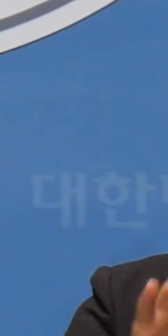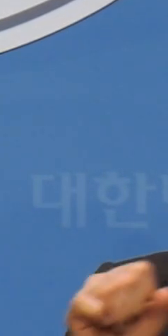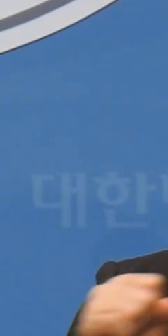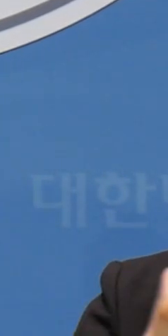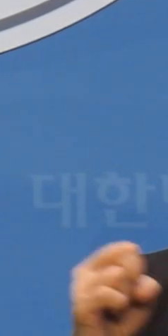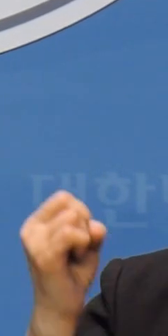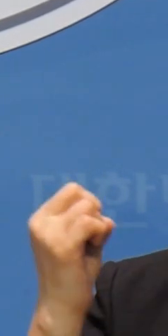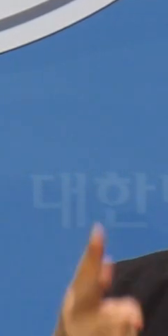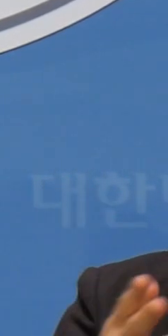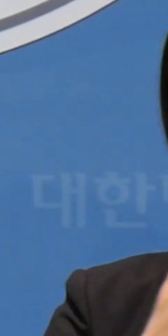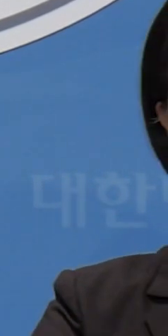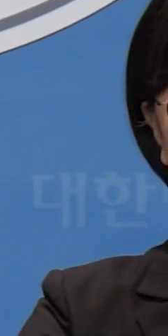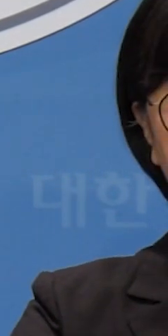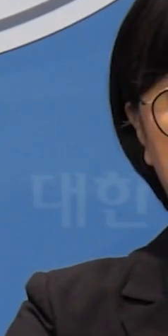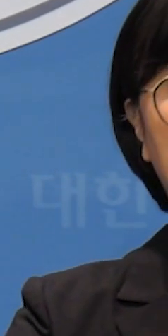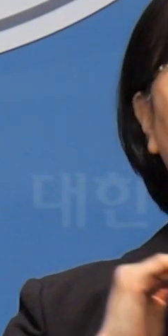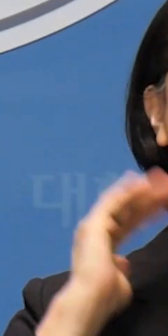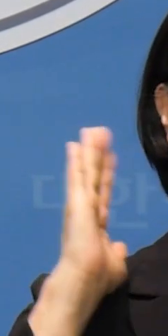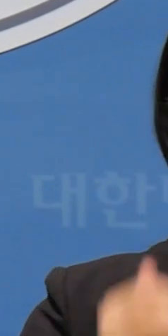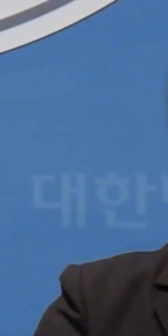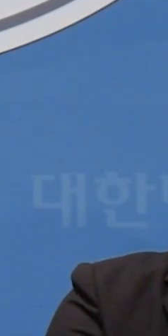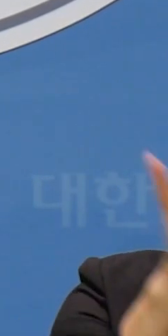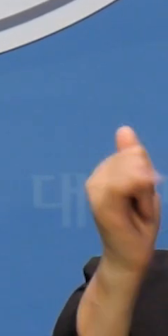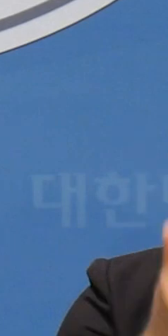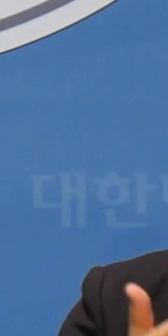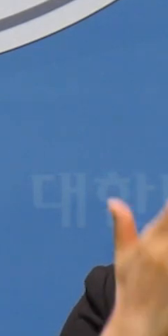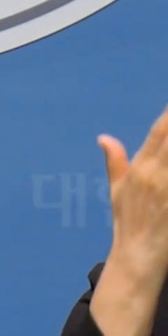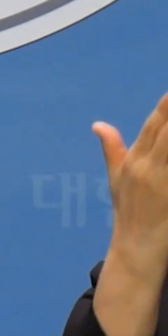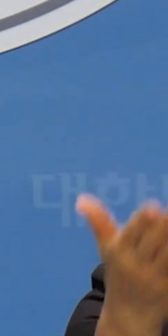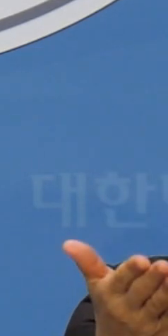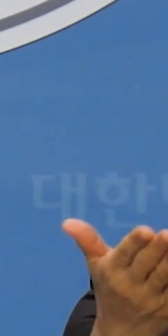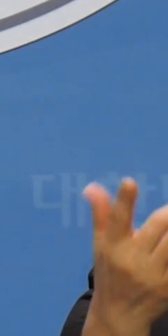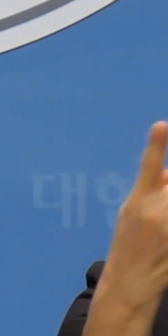국민의힘과 제가 의정부 시민들에게 드리는